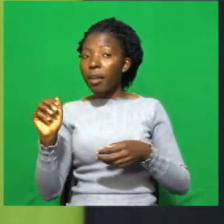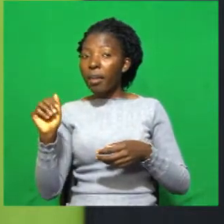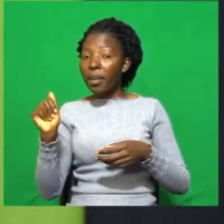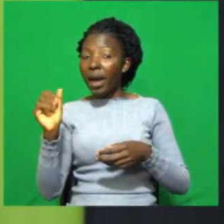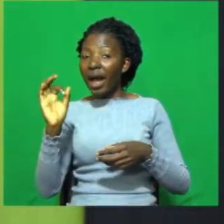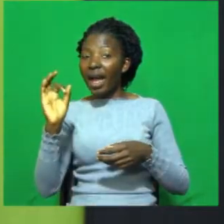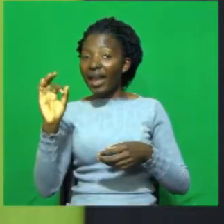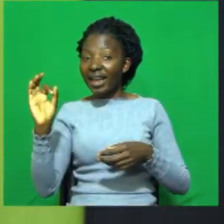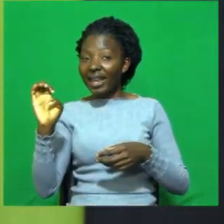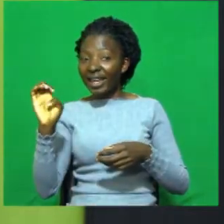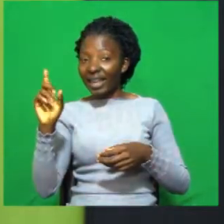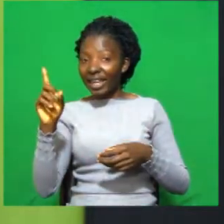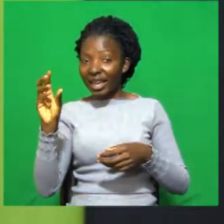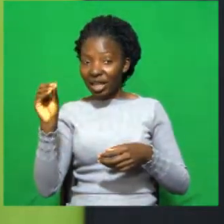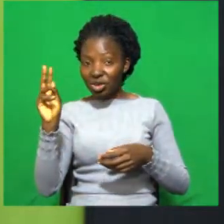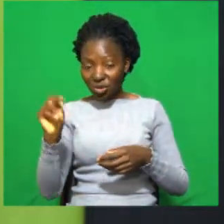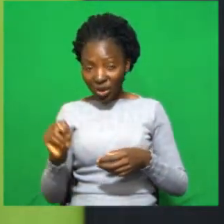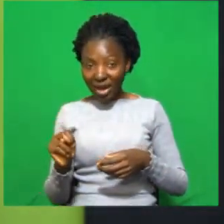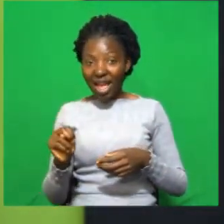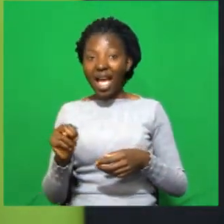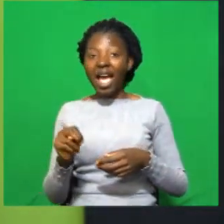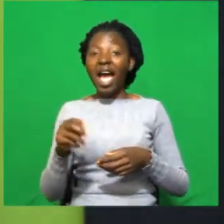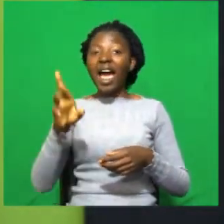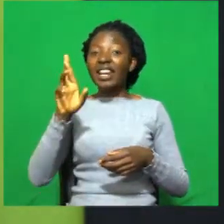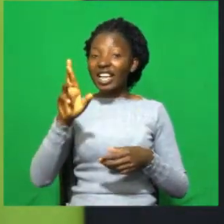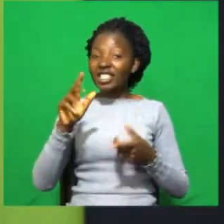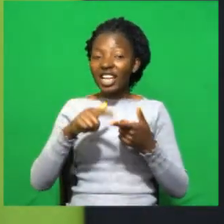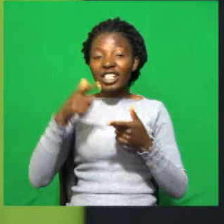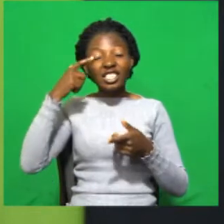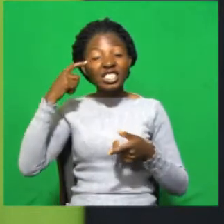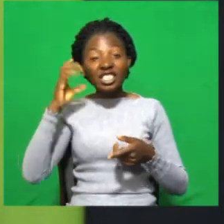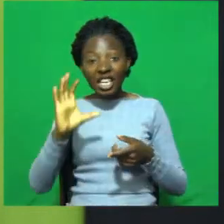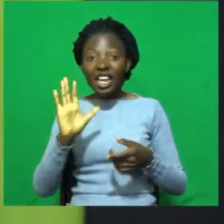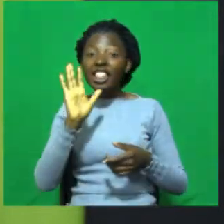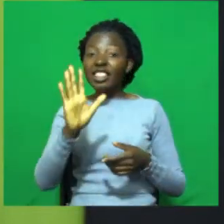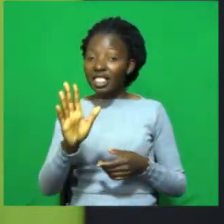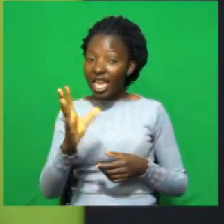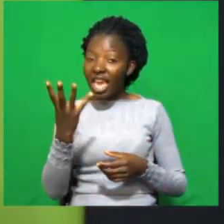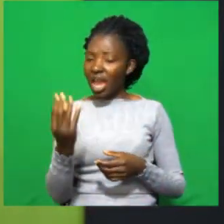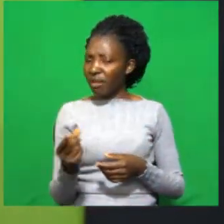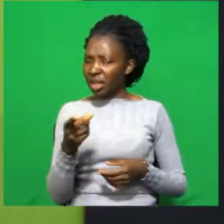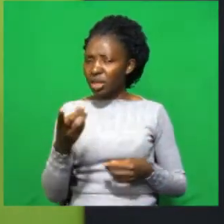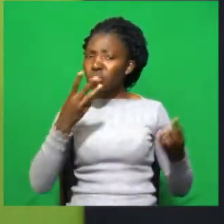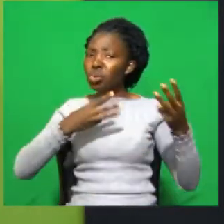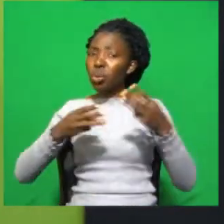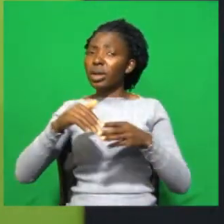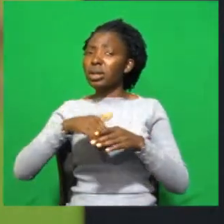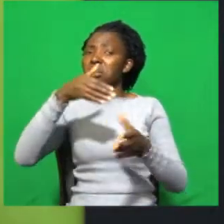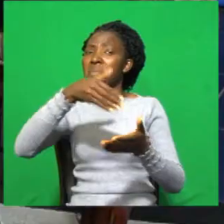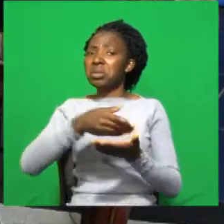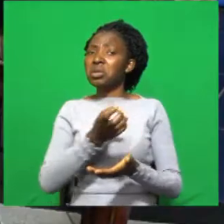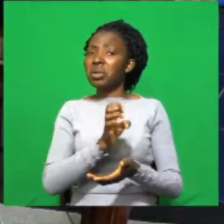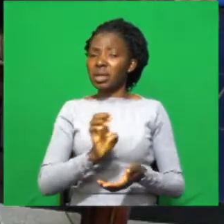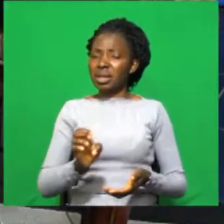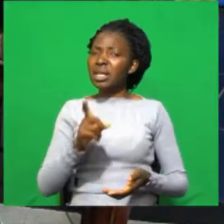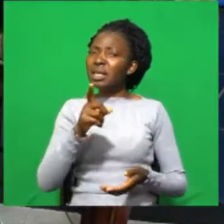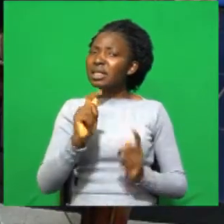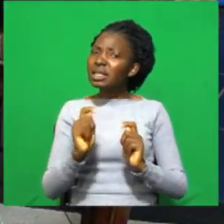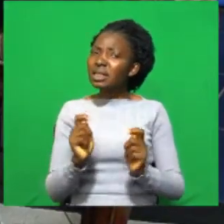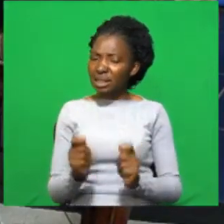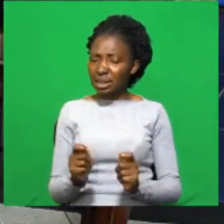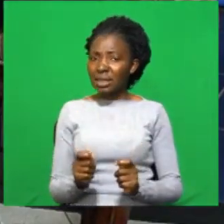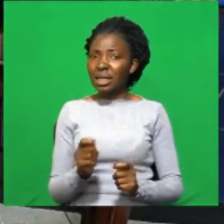neChina varimo, hondo iyi ichirwiwa kuMiddle East. musashamisike kuti idzidziso dziri